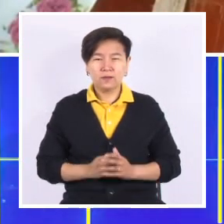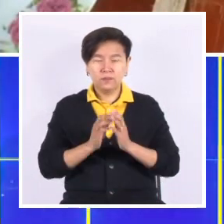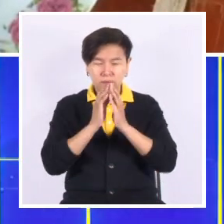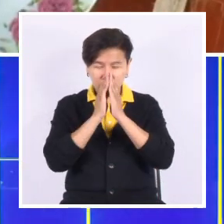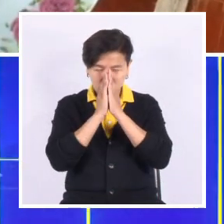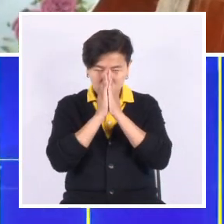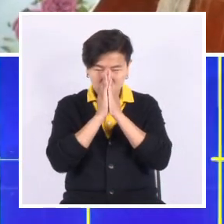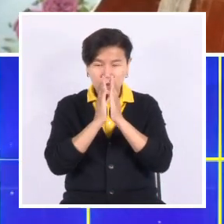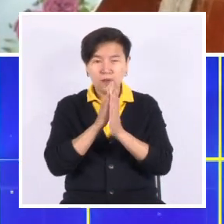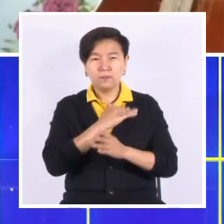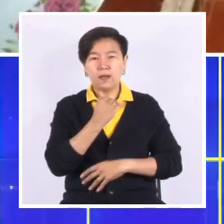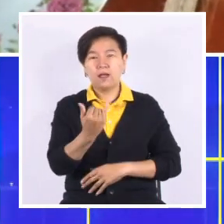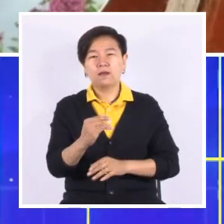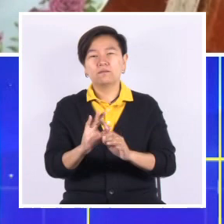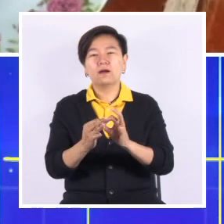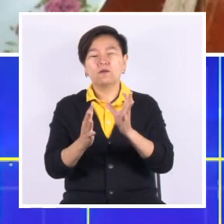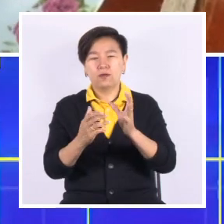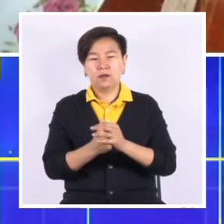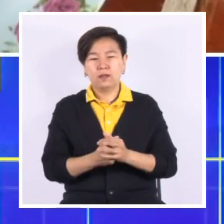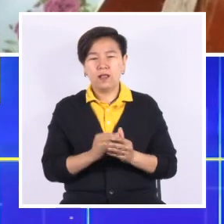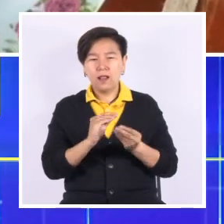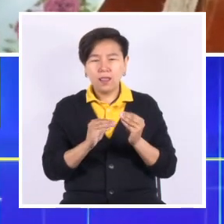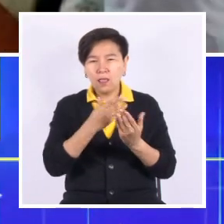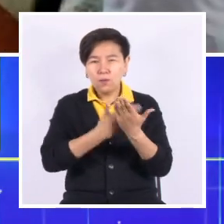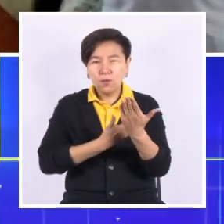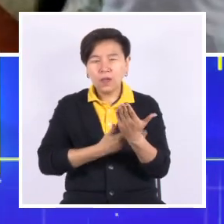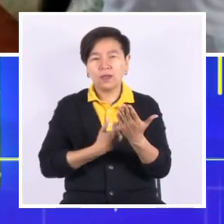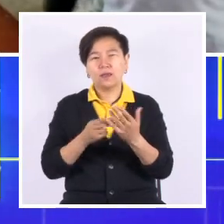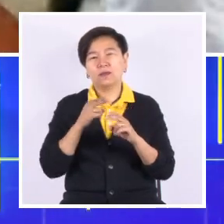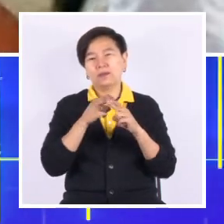ท่านนะครับส่วนเรื่องตัวเลขก็เป็นเรื่องของชาวบ้านจะคาดการณ์กันต่อไป แล้วแต่นะ ครับ